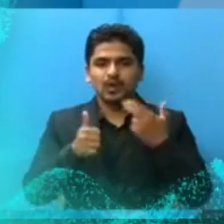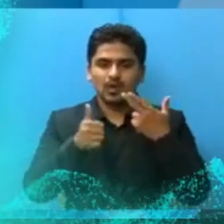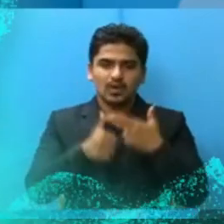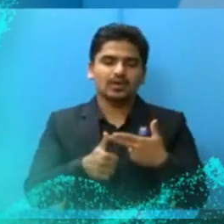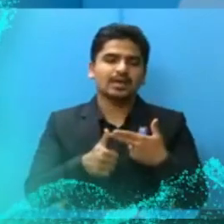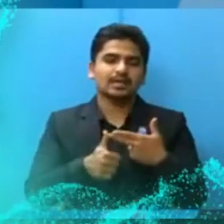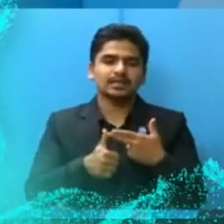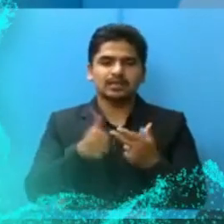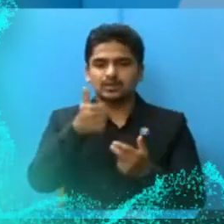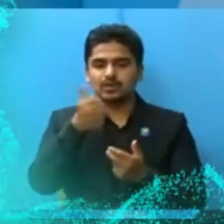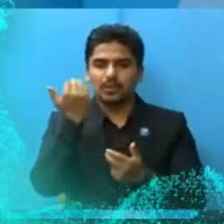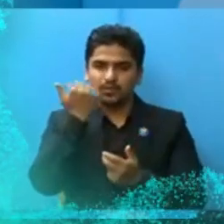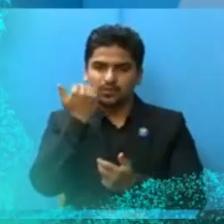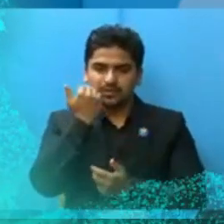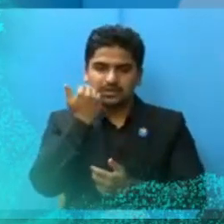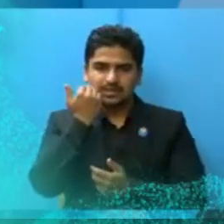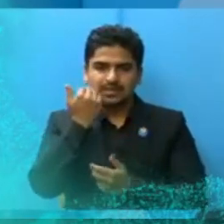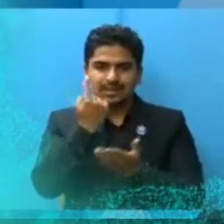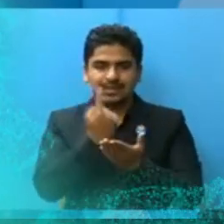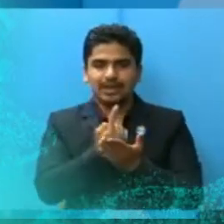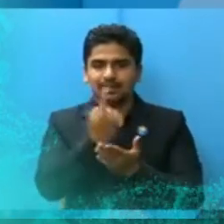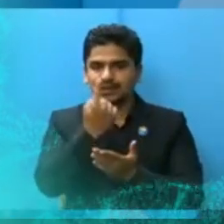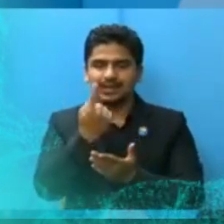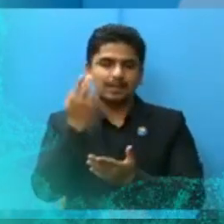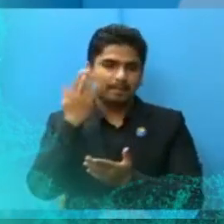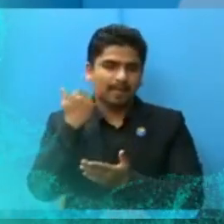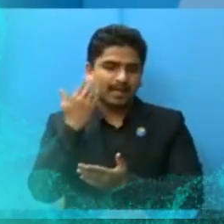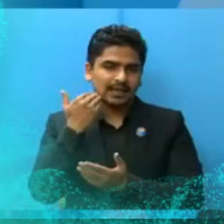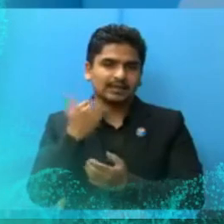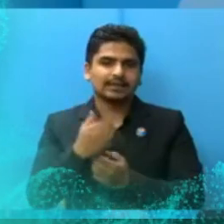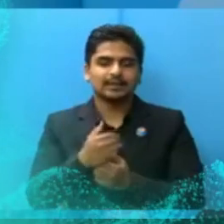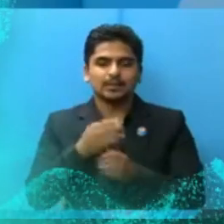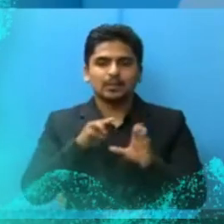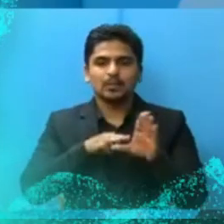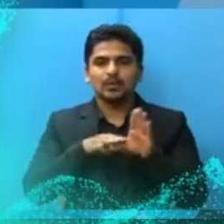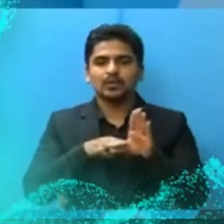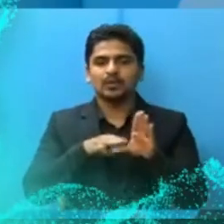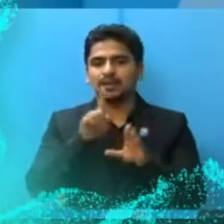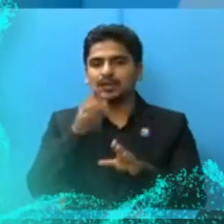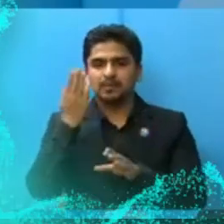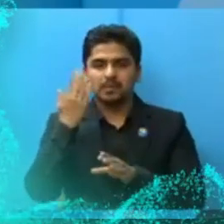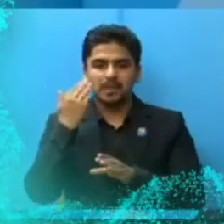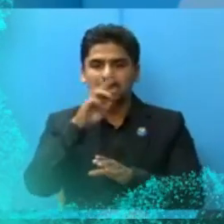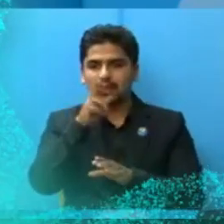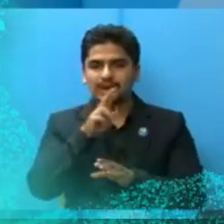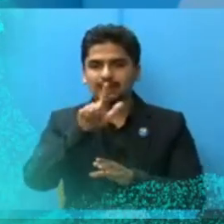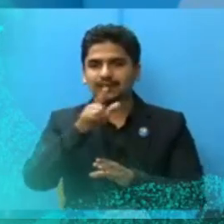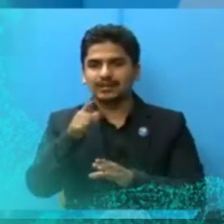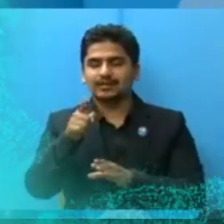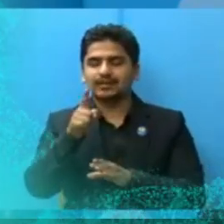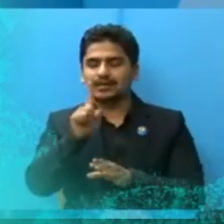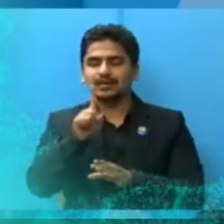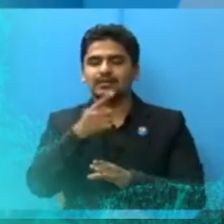अर्घाखाँचीका 6 पुरुष, काठमाडौँको 1 महिला, महोत्तरीको 1 महिला र 71 जना